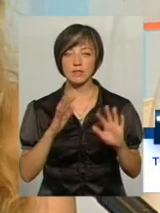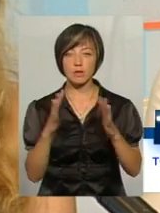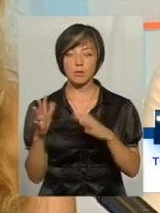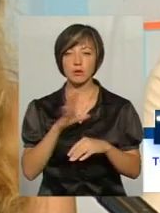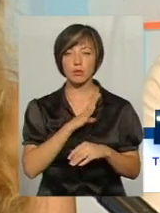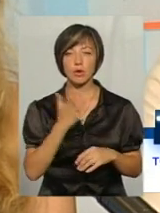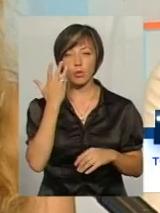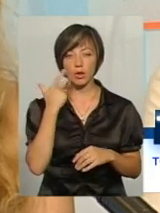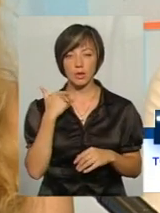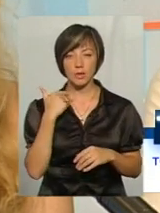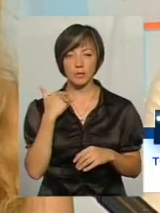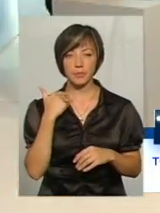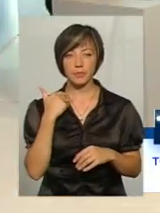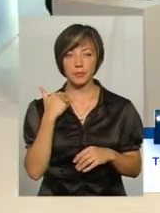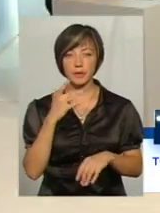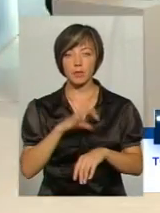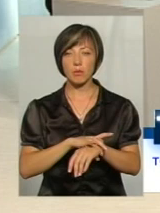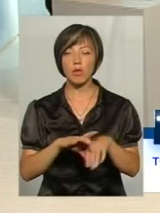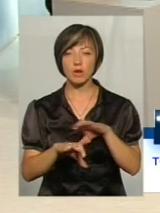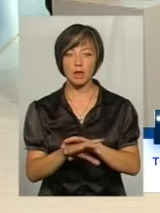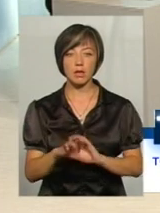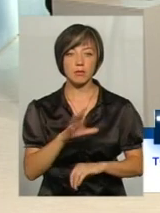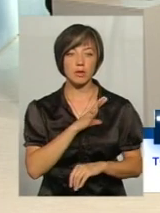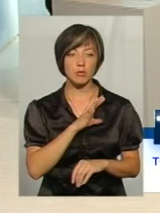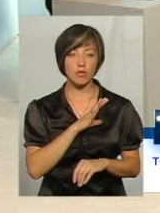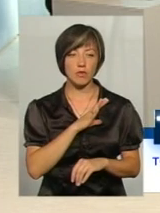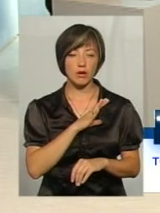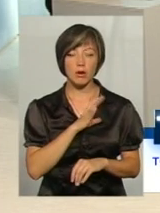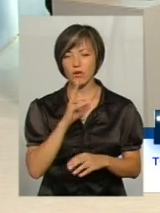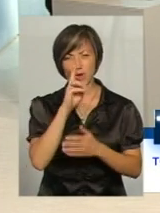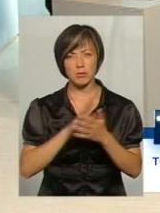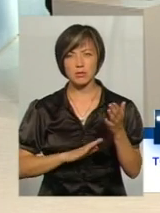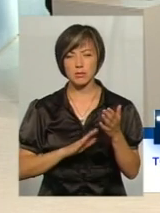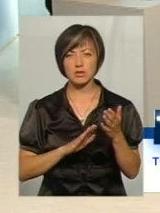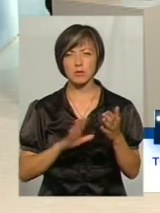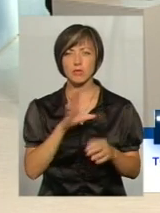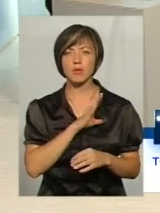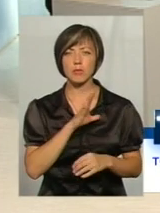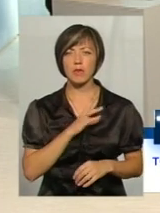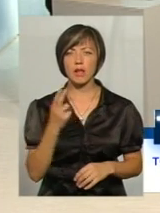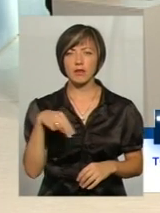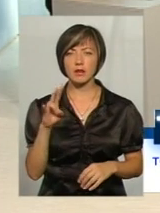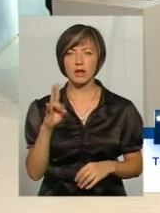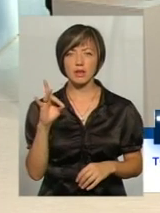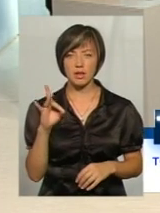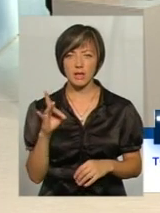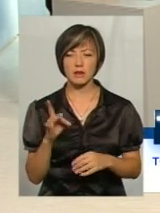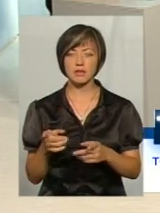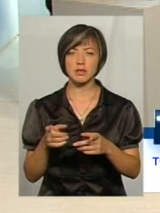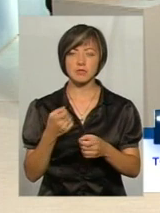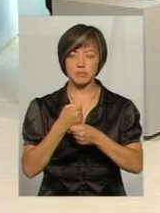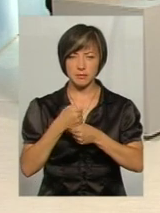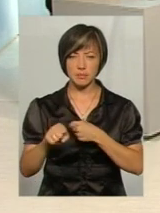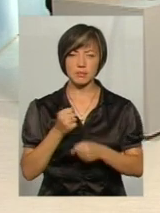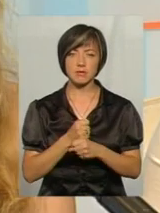коли полонені, які перебували в полоні в ДНР, і там залучалися до примусової